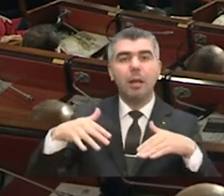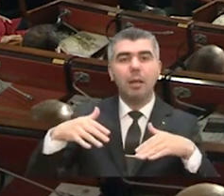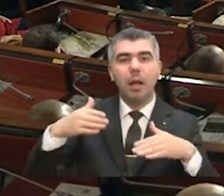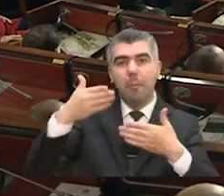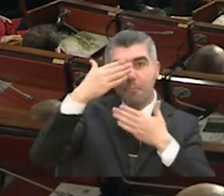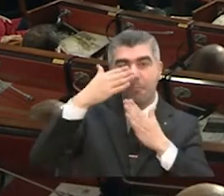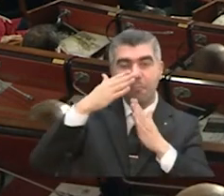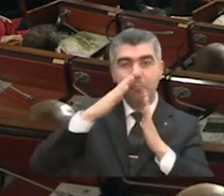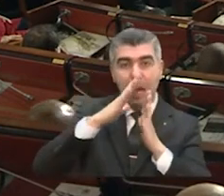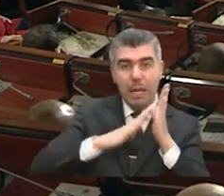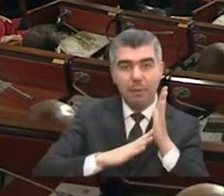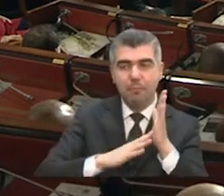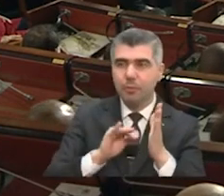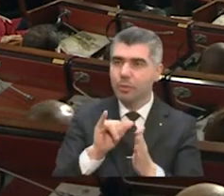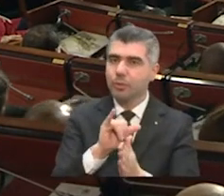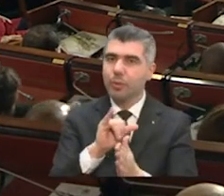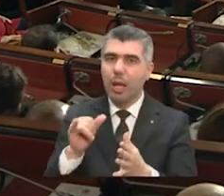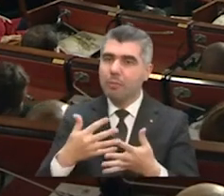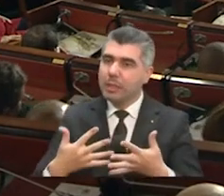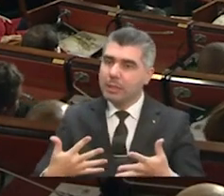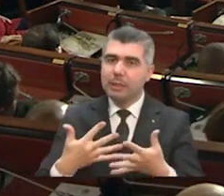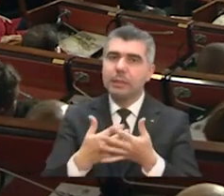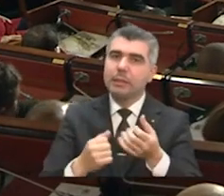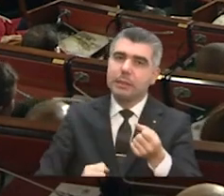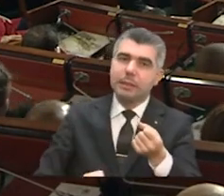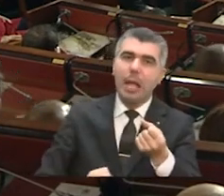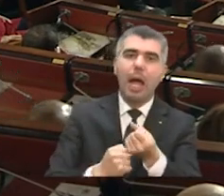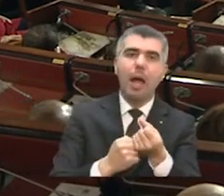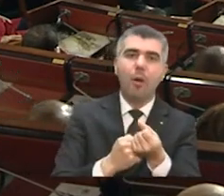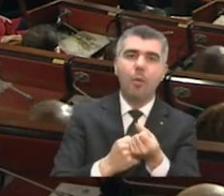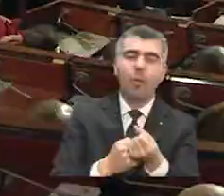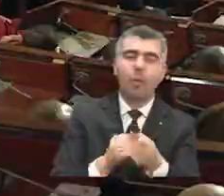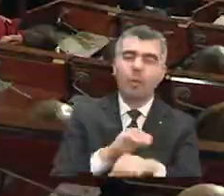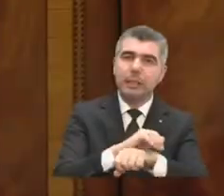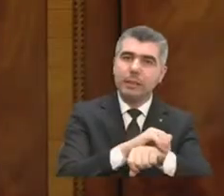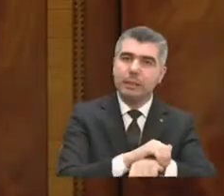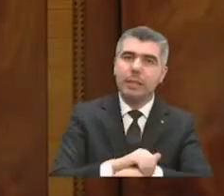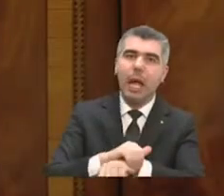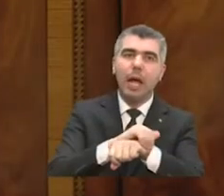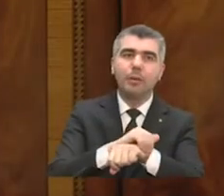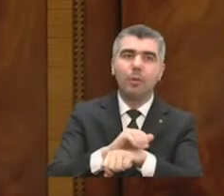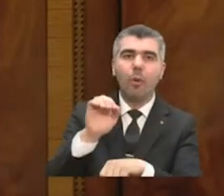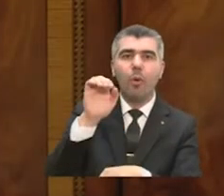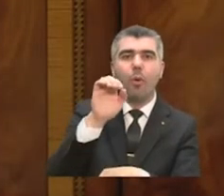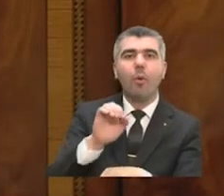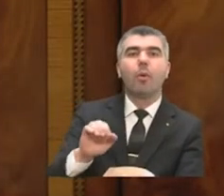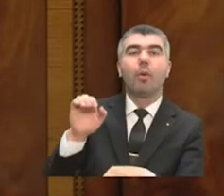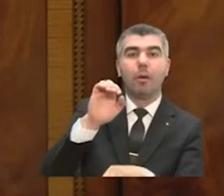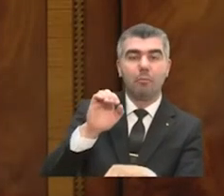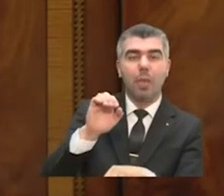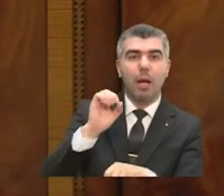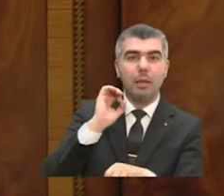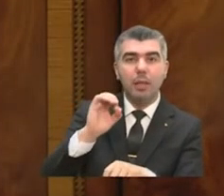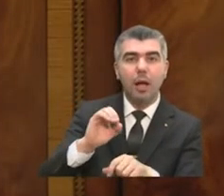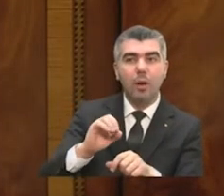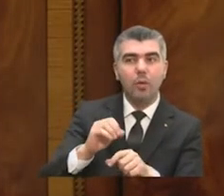rien une tutelle de l'Union européenne sur notre pays, un pays